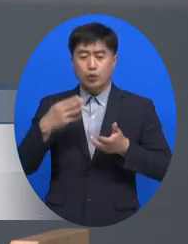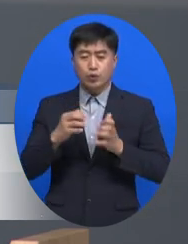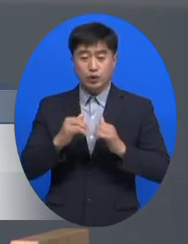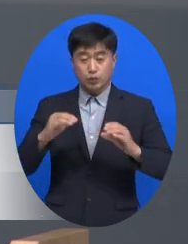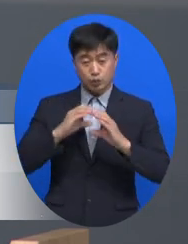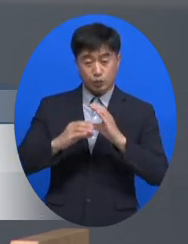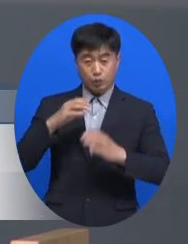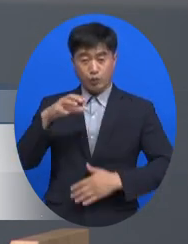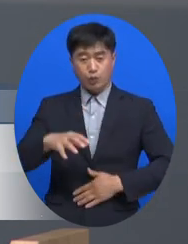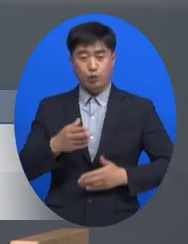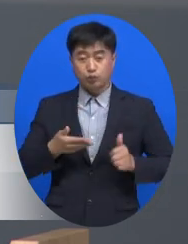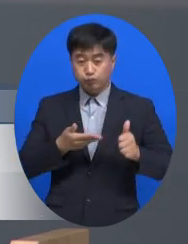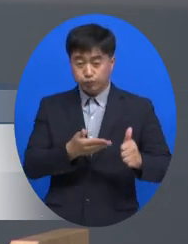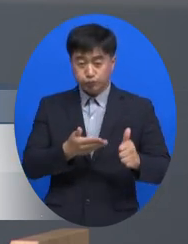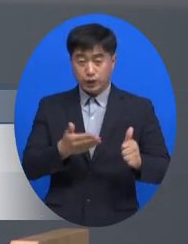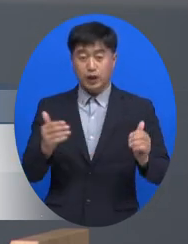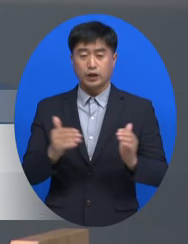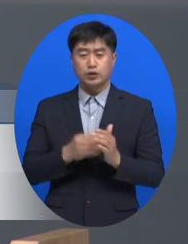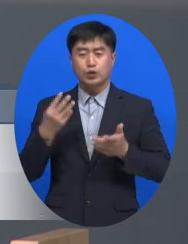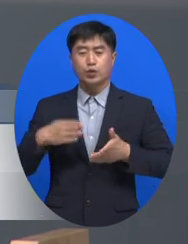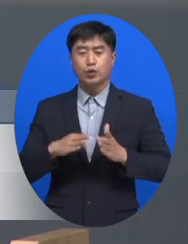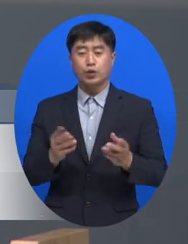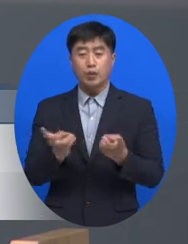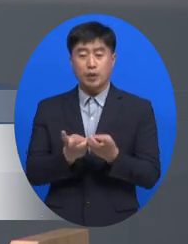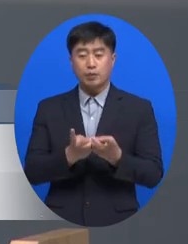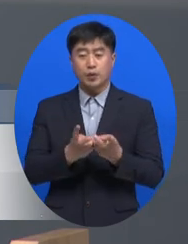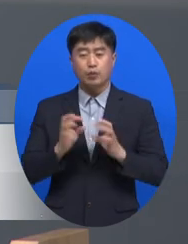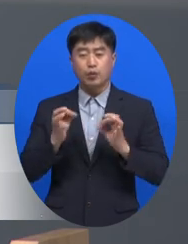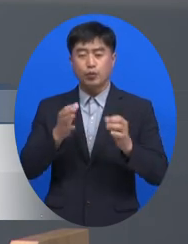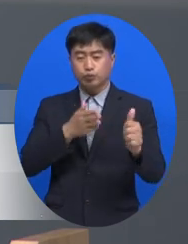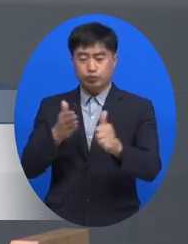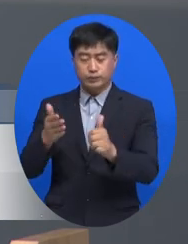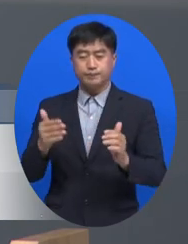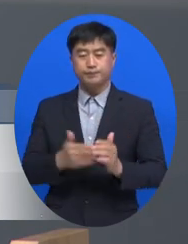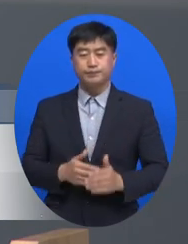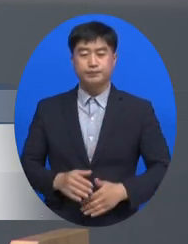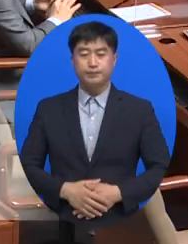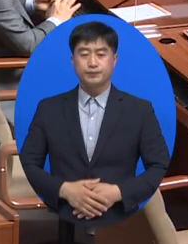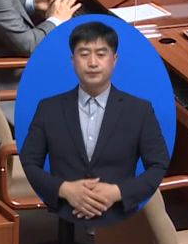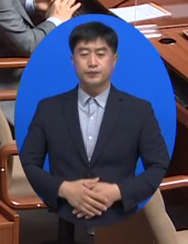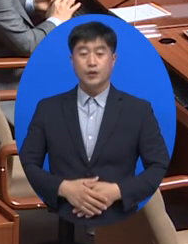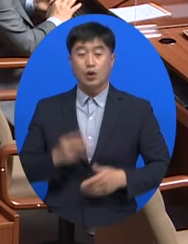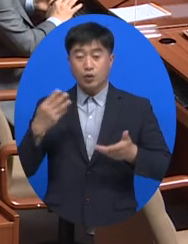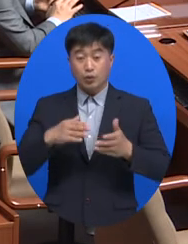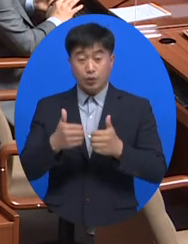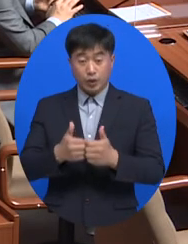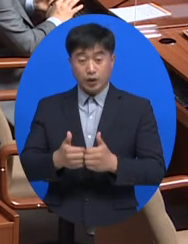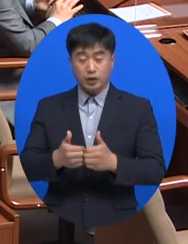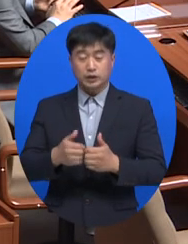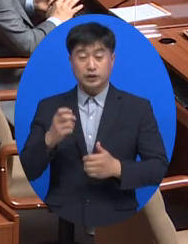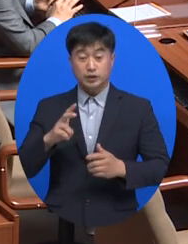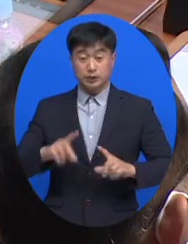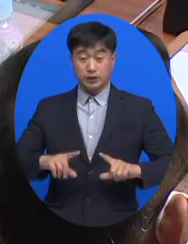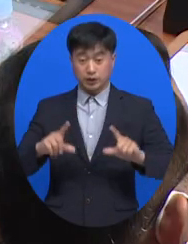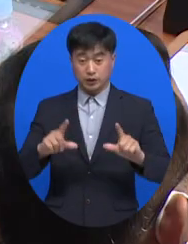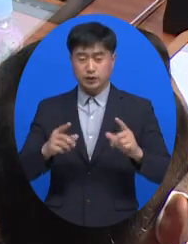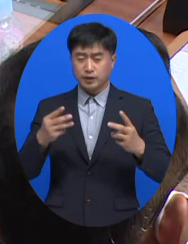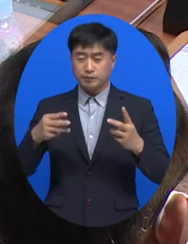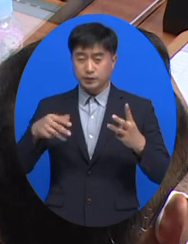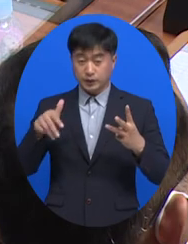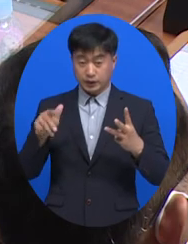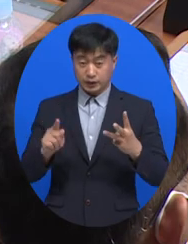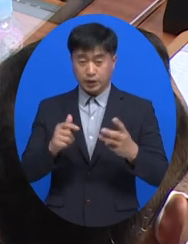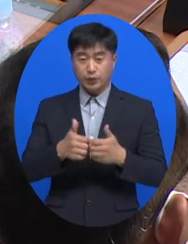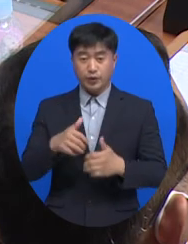도민의 소통공간으로 제공될 수 있도록 경기도의 대책과 노력을 촉구합니다. 경기도의회는 22일 열리는